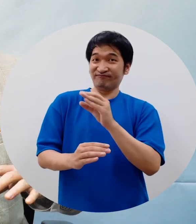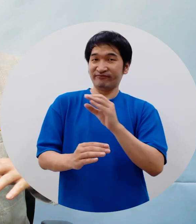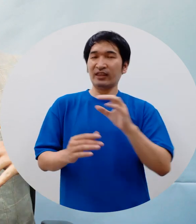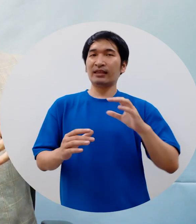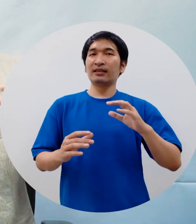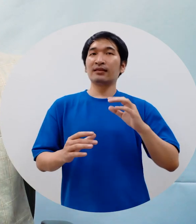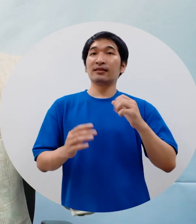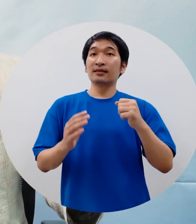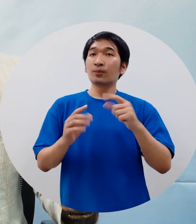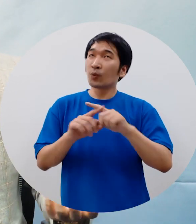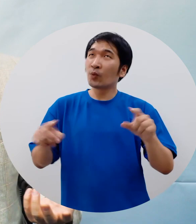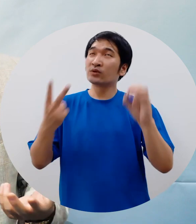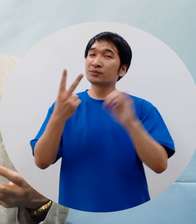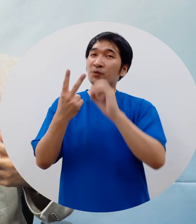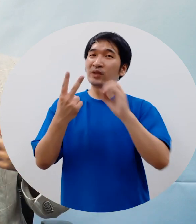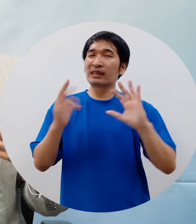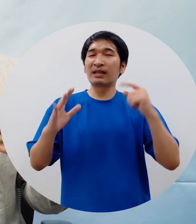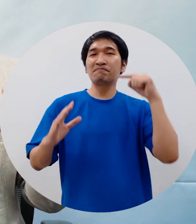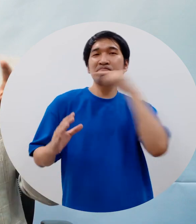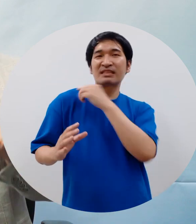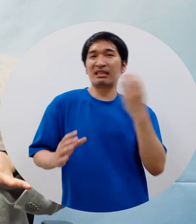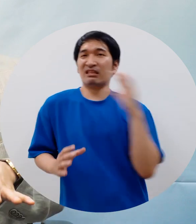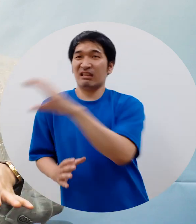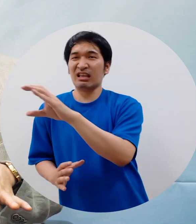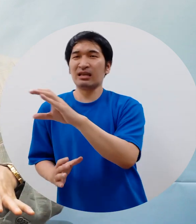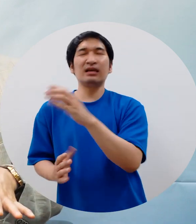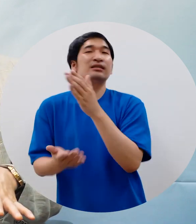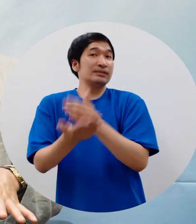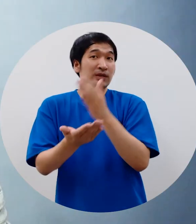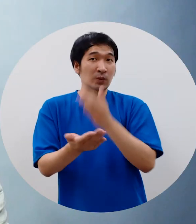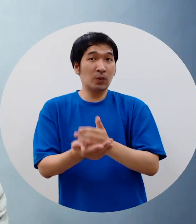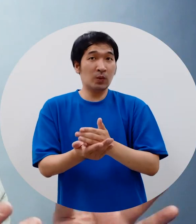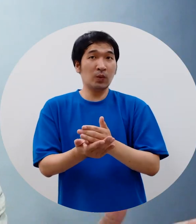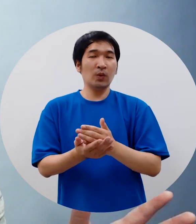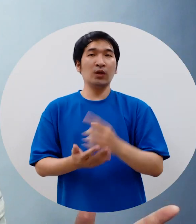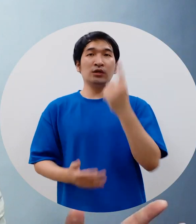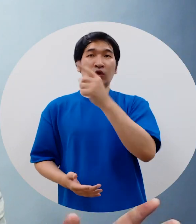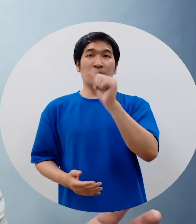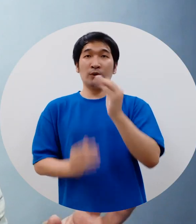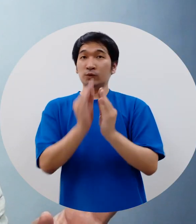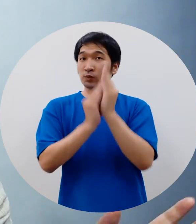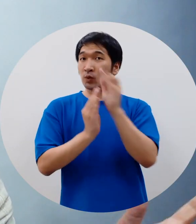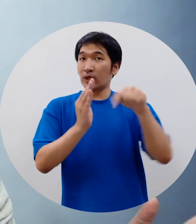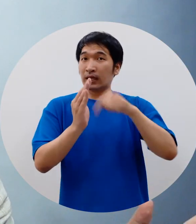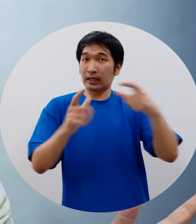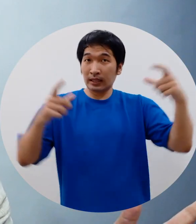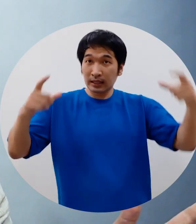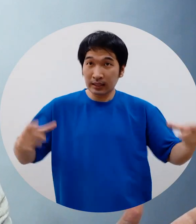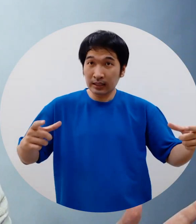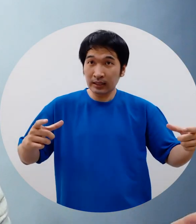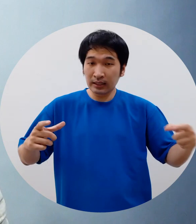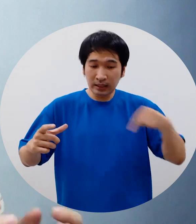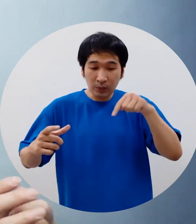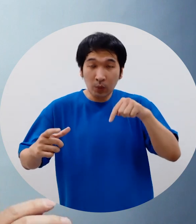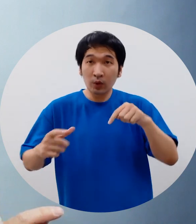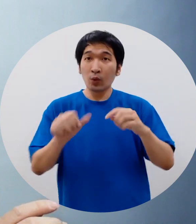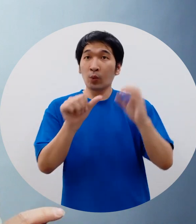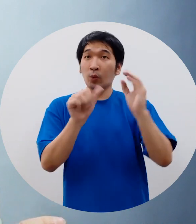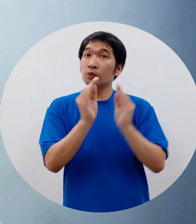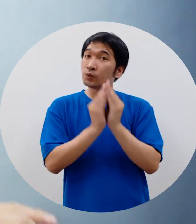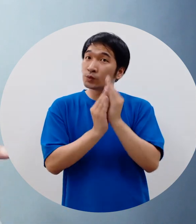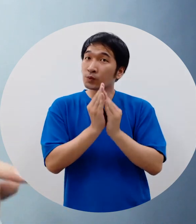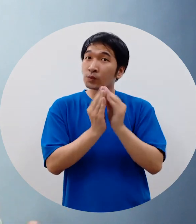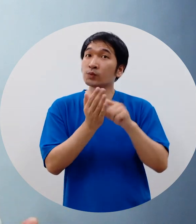때문에 주로 1, 2%밖에 되지 않는 국채에 엄청나게 투입하거든요. 그렇게 하지 말고 1,500조 정도 규모 중에 한